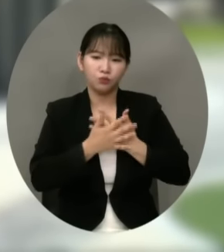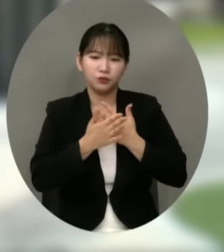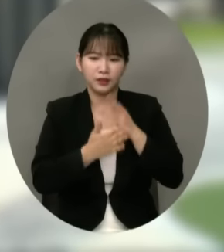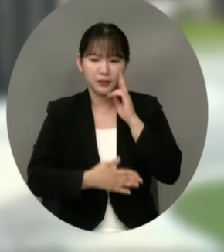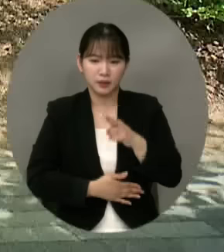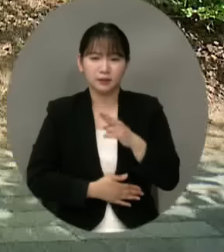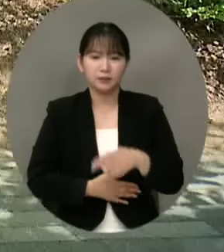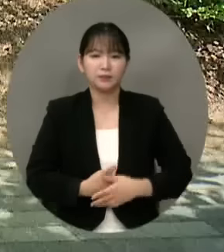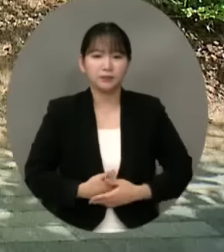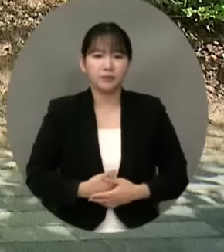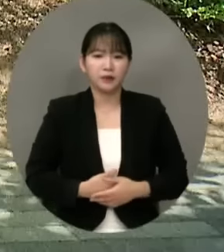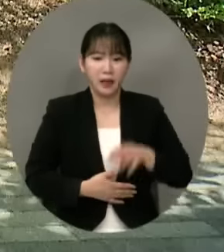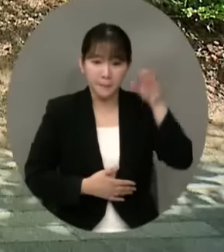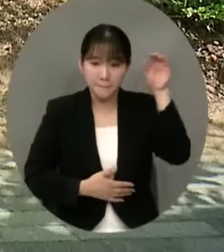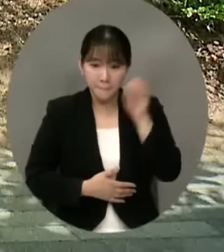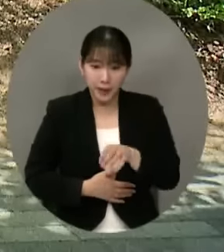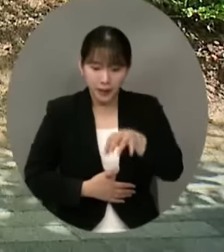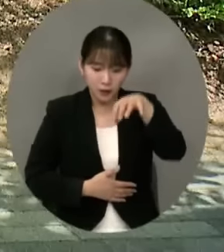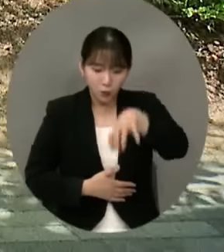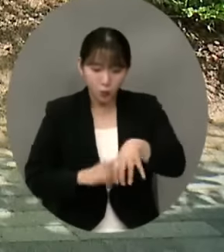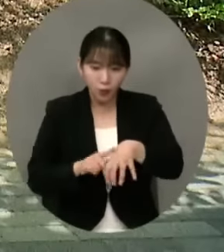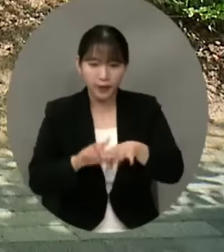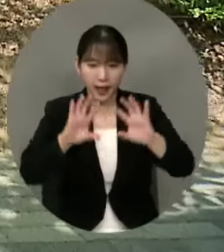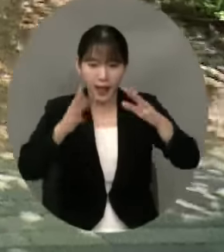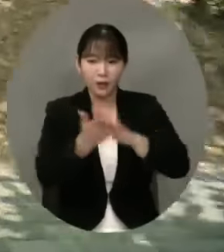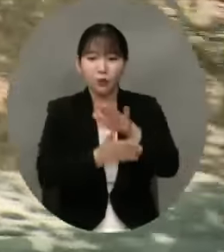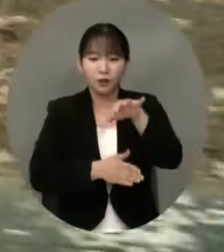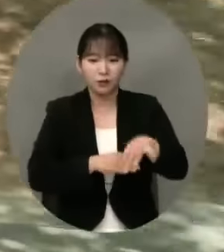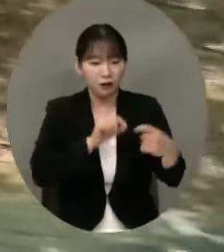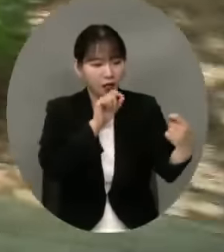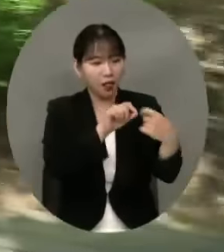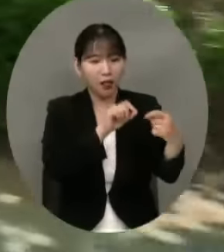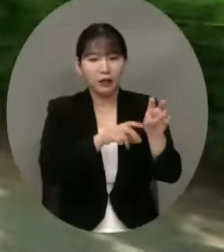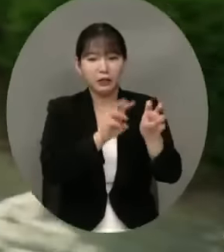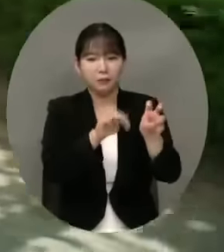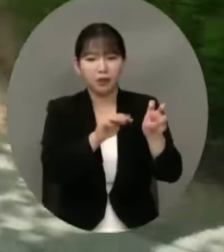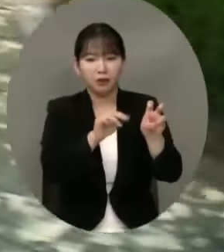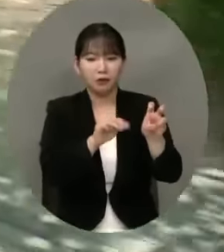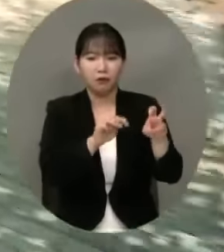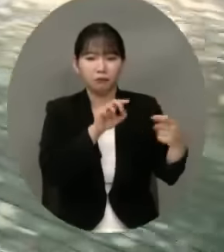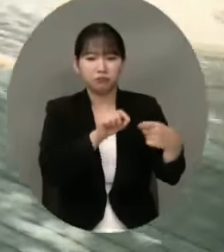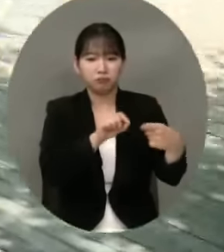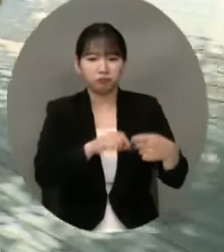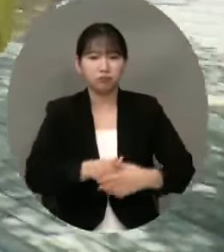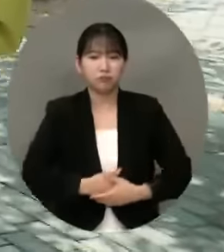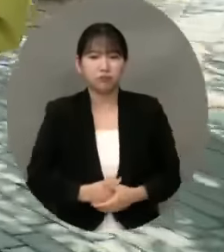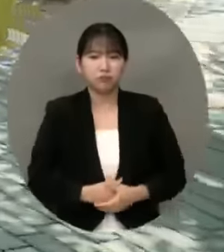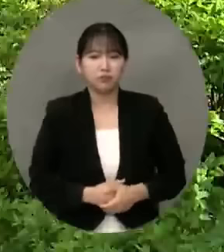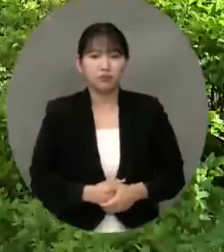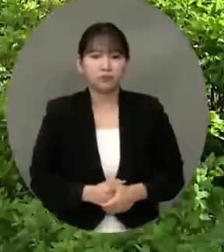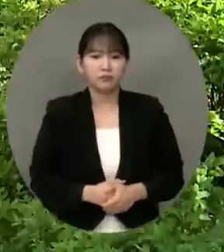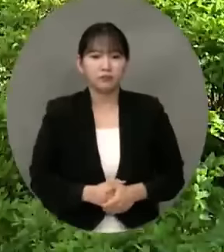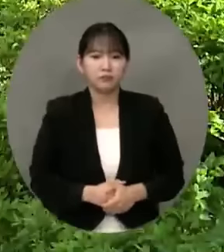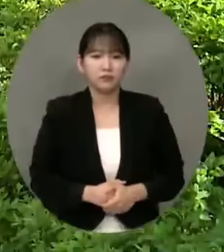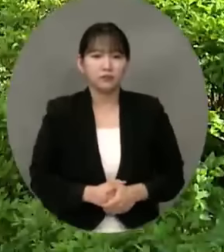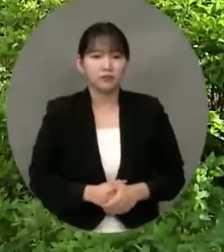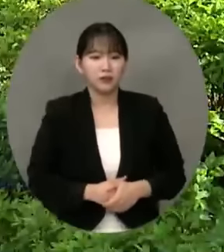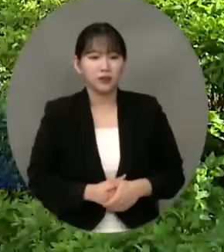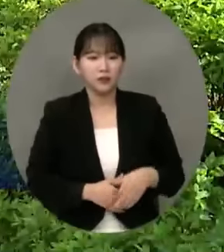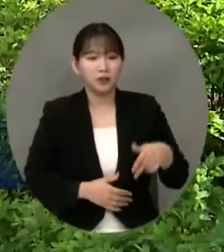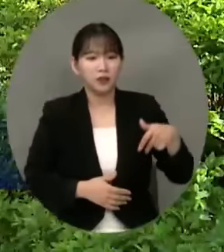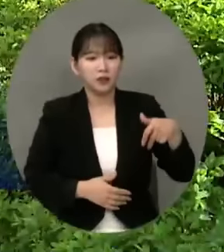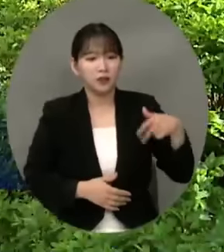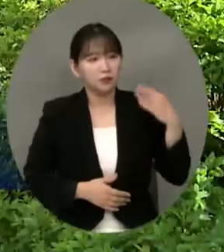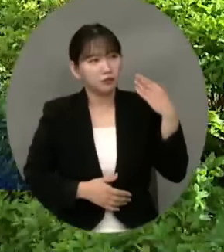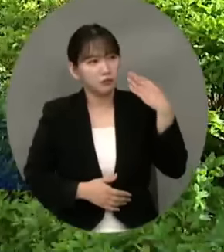있습니다. 투척물이 떨어진 곳은 어린이 놀이터와 불과 20m도 떨어져 있지 않습니다. 지나가면서 뭐 던지는